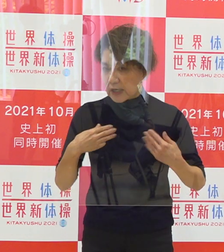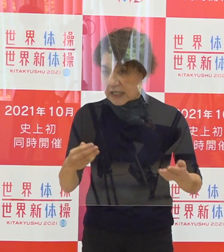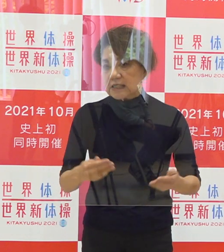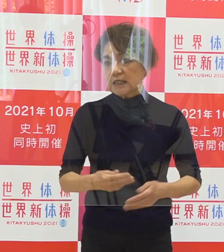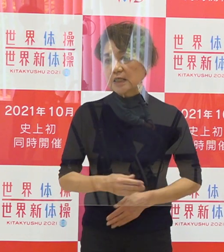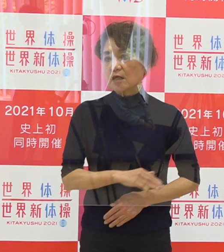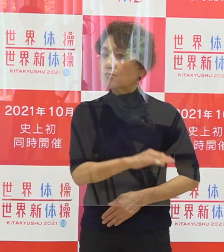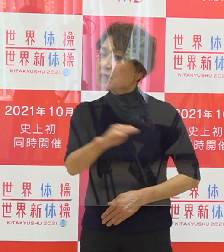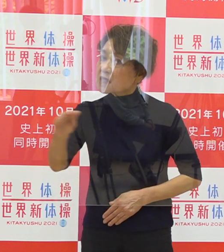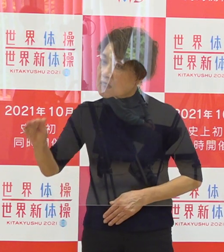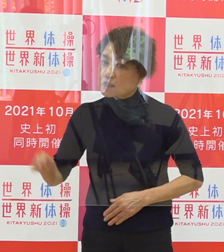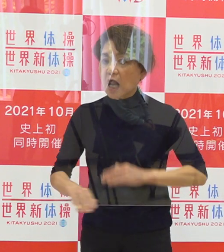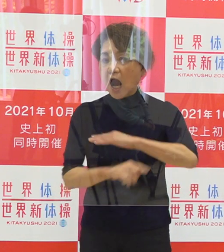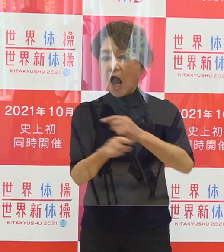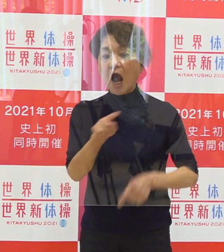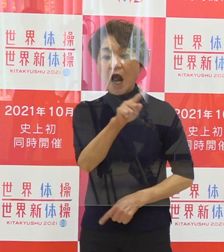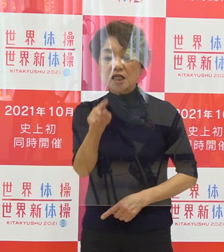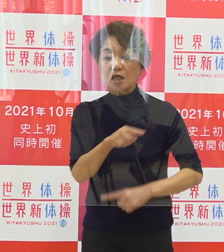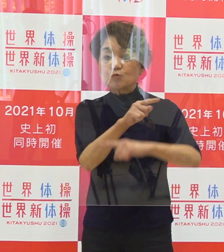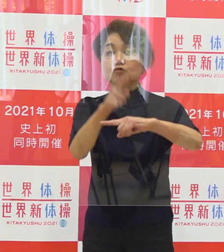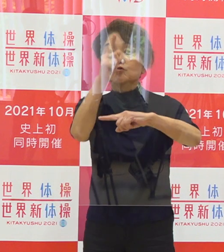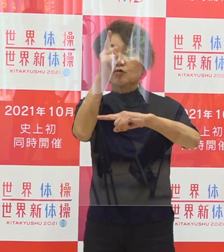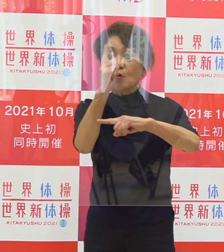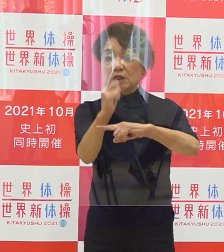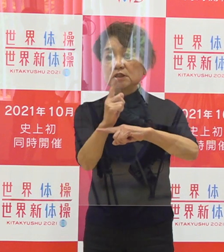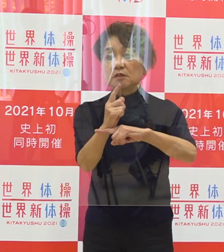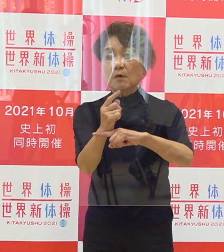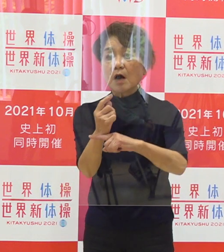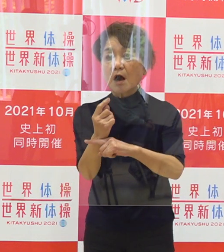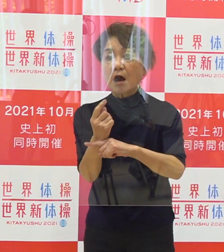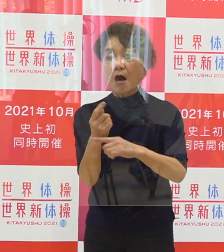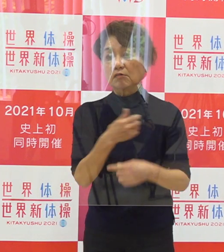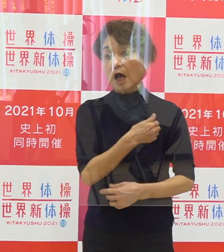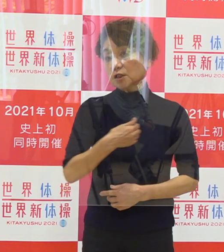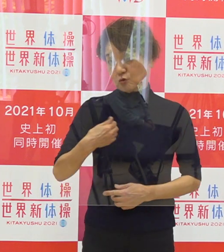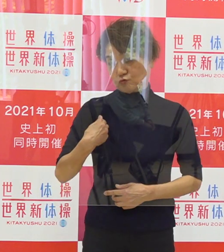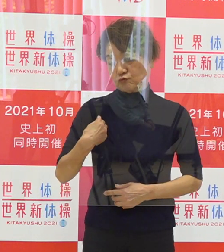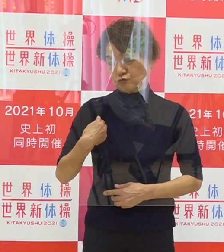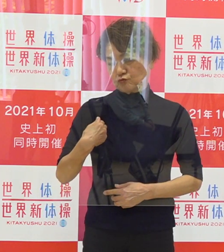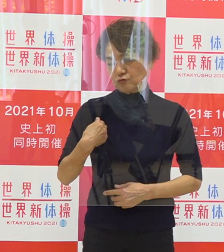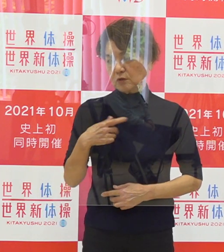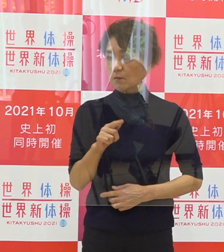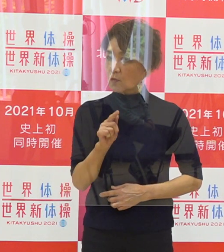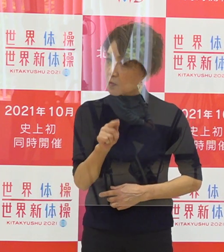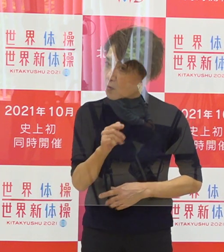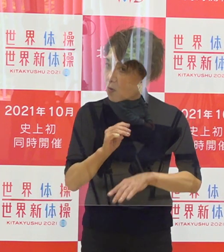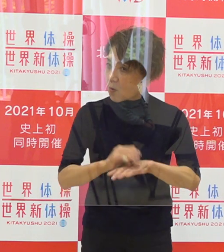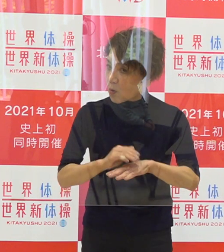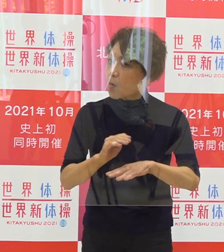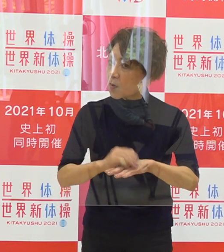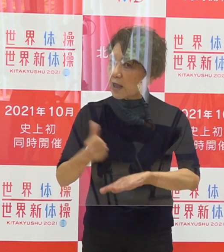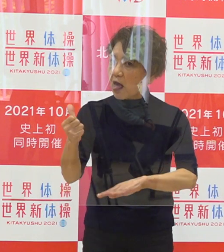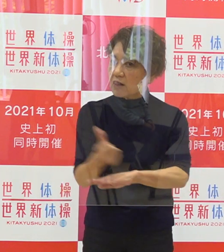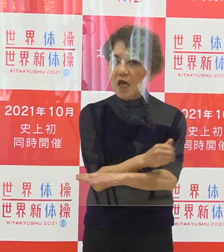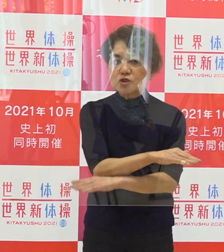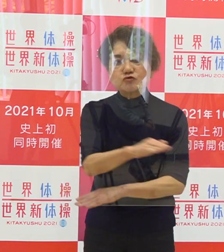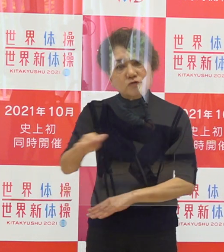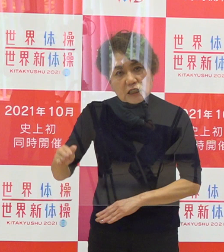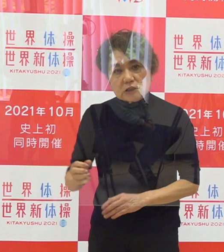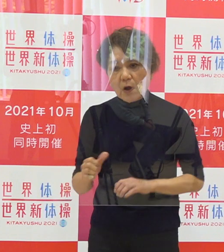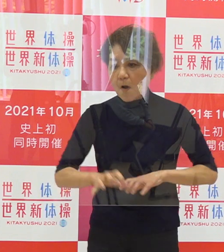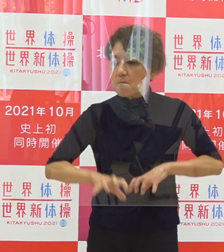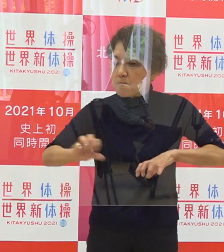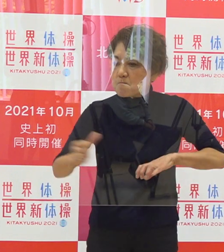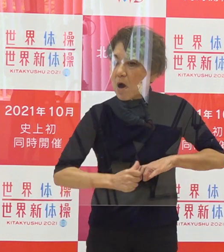誰でも2分の1は入れるという状況にあるわけです。でそれではですね、選手たちはバブルの中